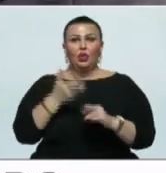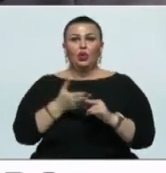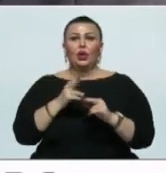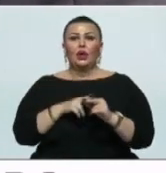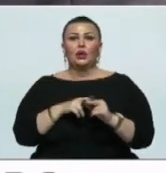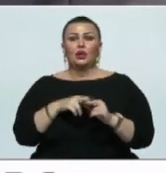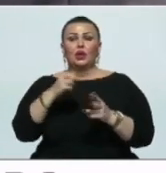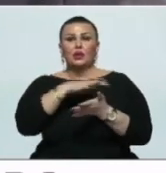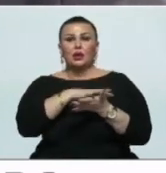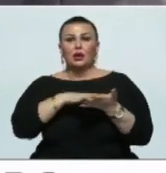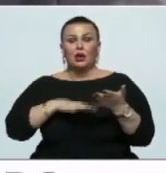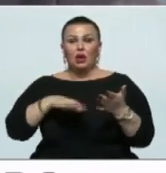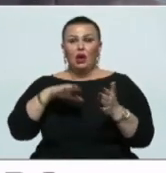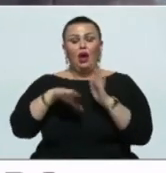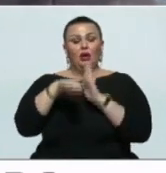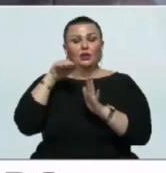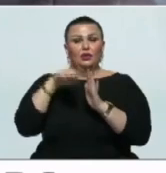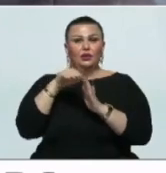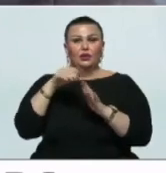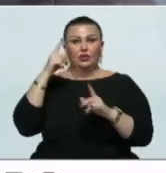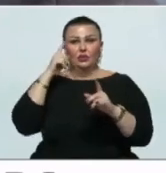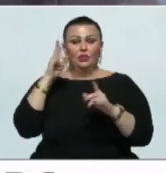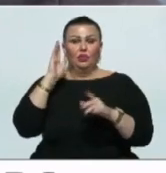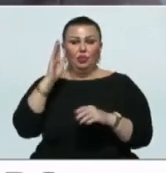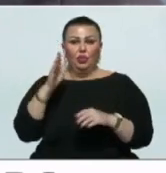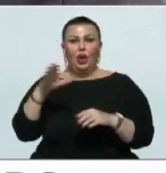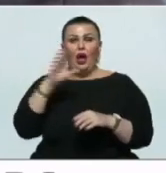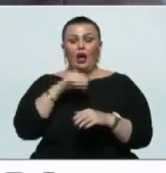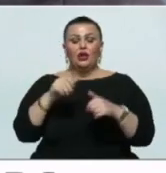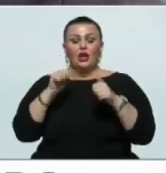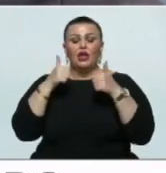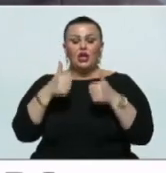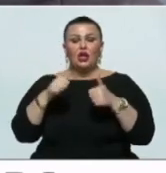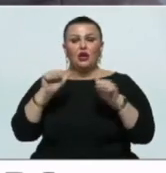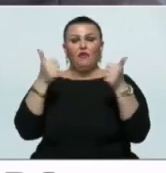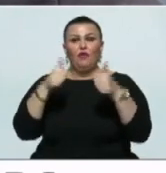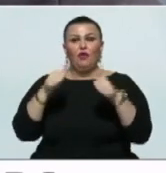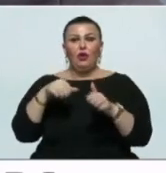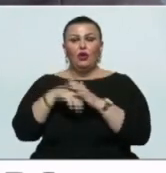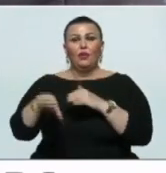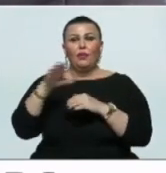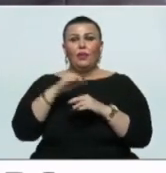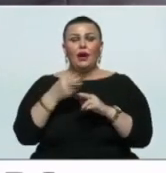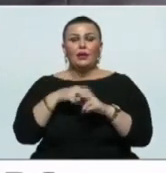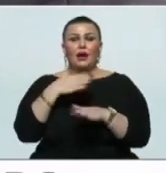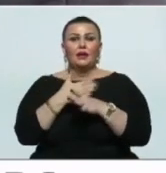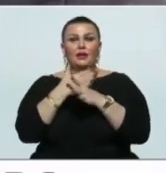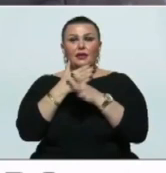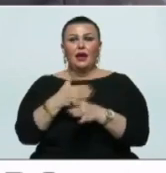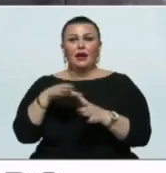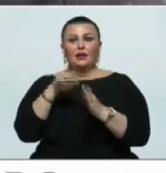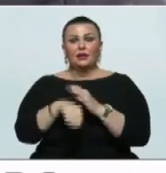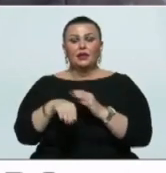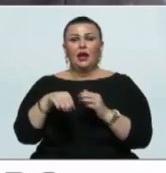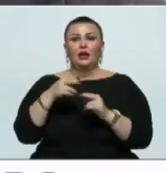da oylama olacak. Ben ümit ediyorum en iyi şekilde destek oyu